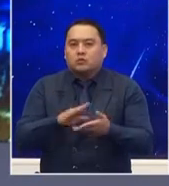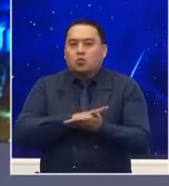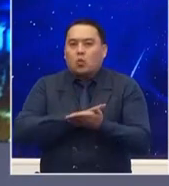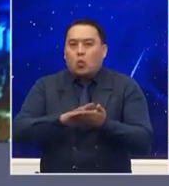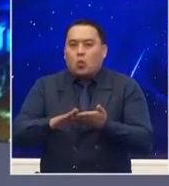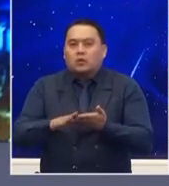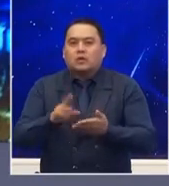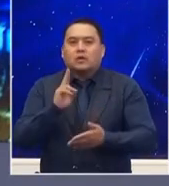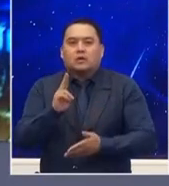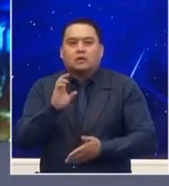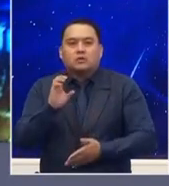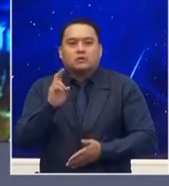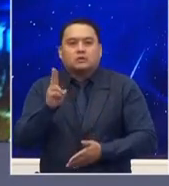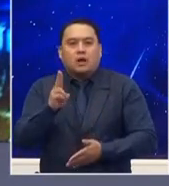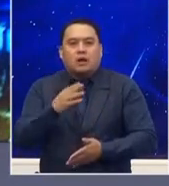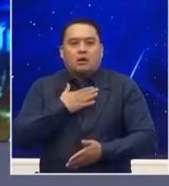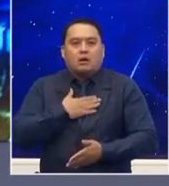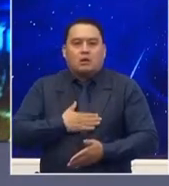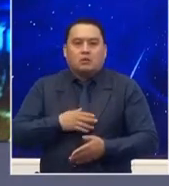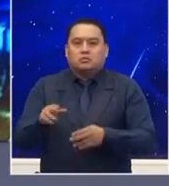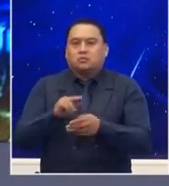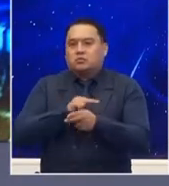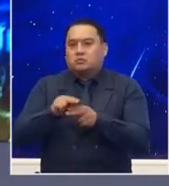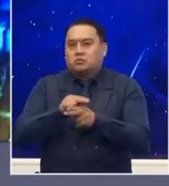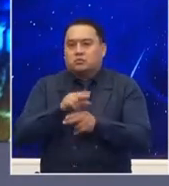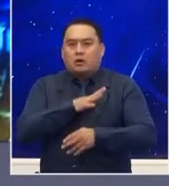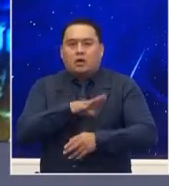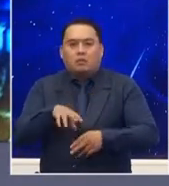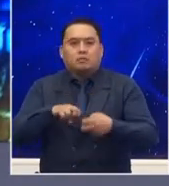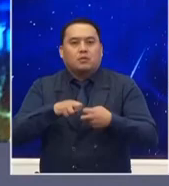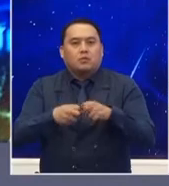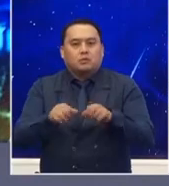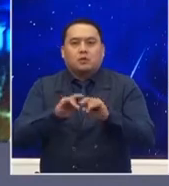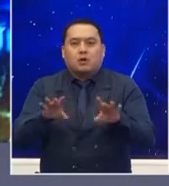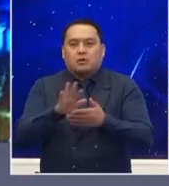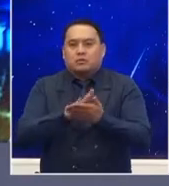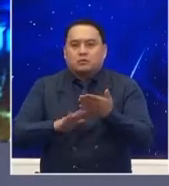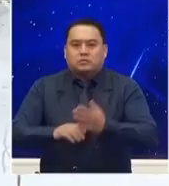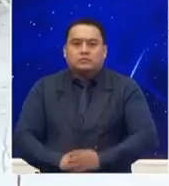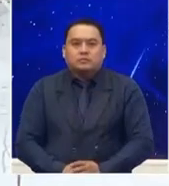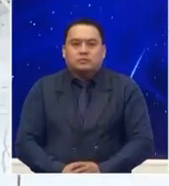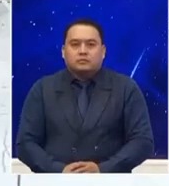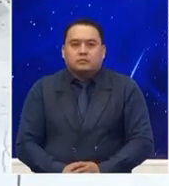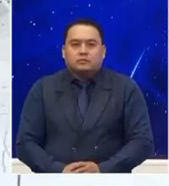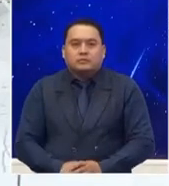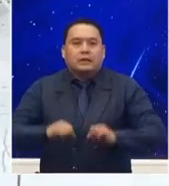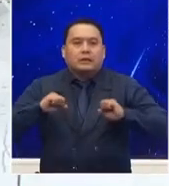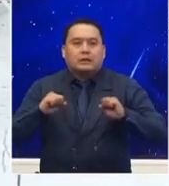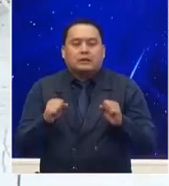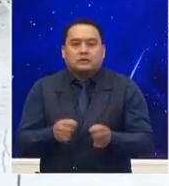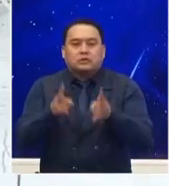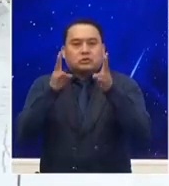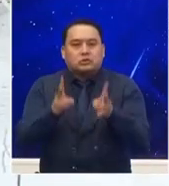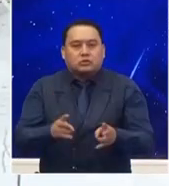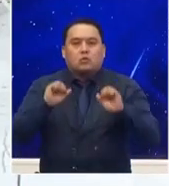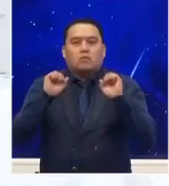пәтер иелері кооперативі асықпайтын сыңайлы. Бұл мәселе қалай шешіледі? Тілші тарқатсын. Қыста жазым болу аяқ